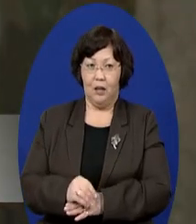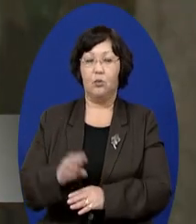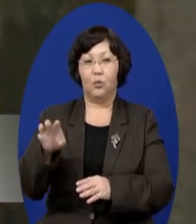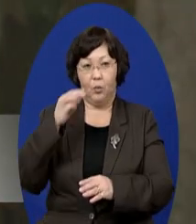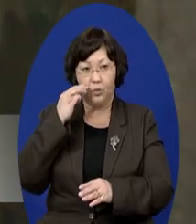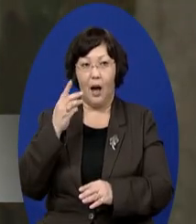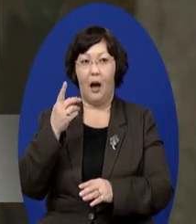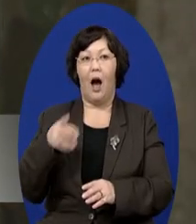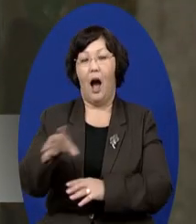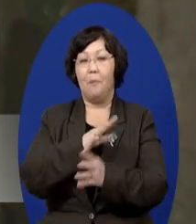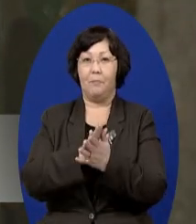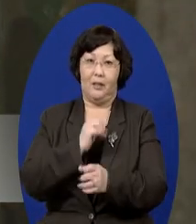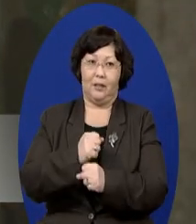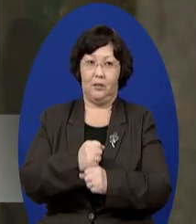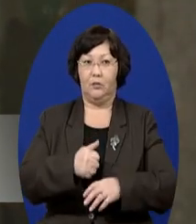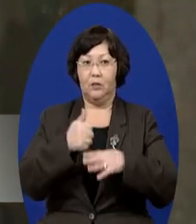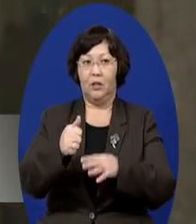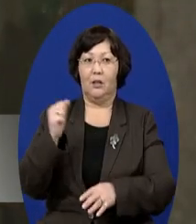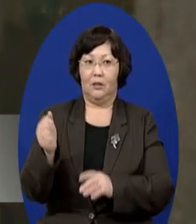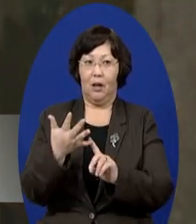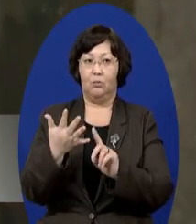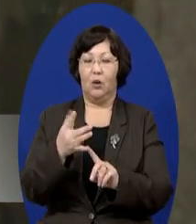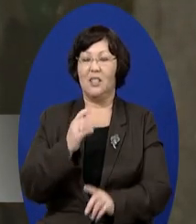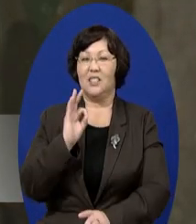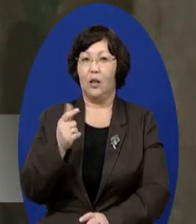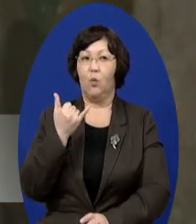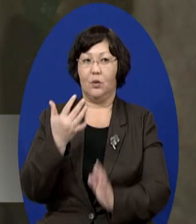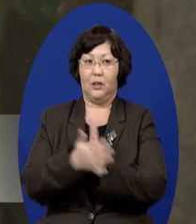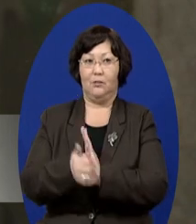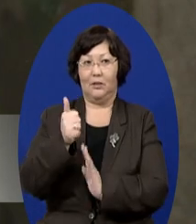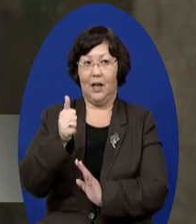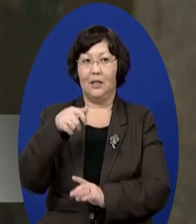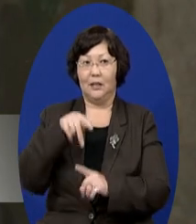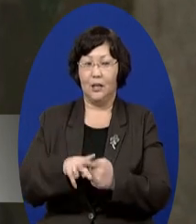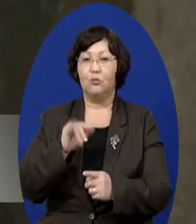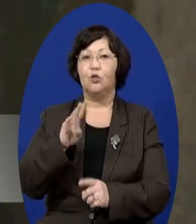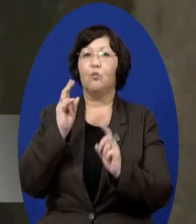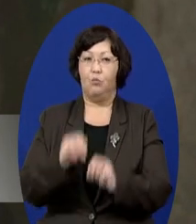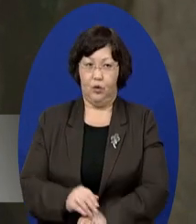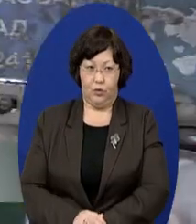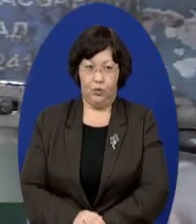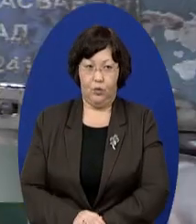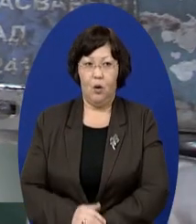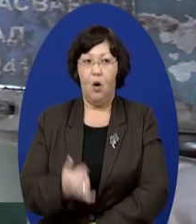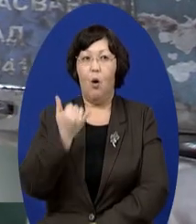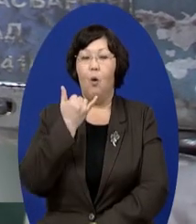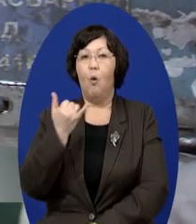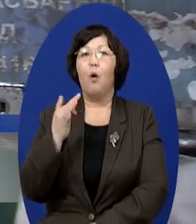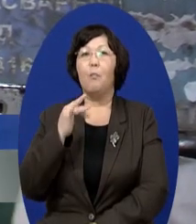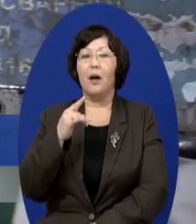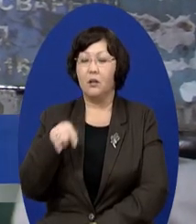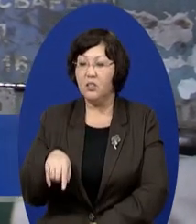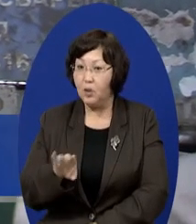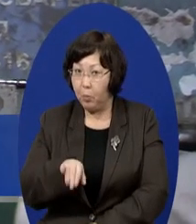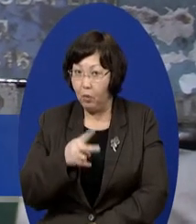олноо тэргүүлсэн 5-р зэрэгтэй ур чадвартай засварчин болжээ. Ууган Баяр бол ер нь юмыг бол тэр дор нь шийдвэрлэж ерөөсөө газар дээр